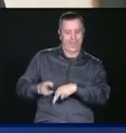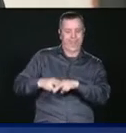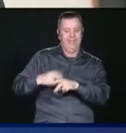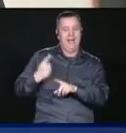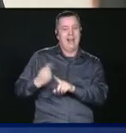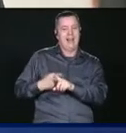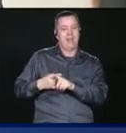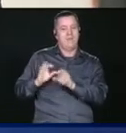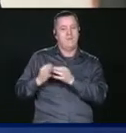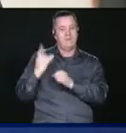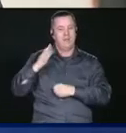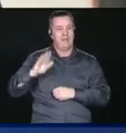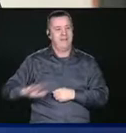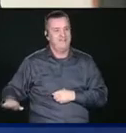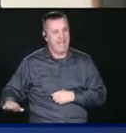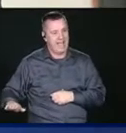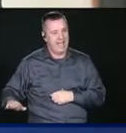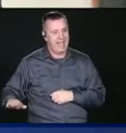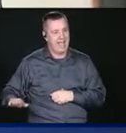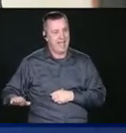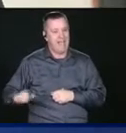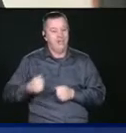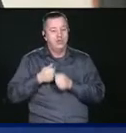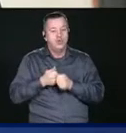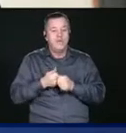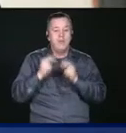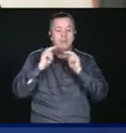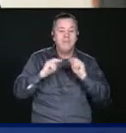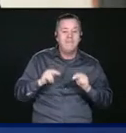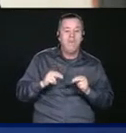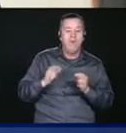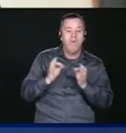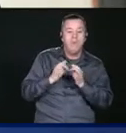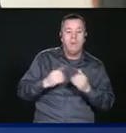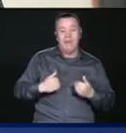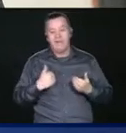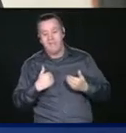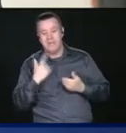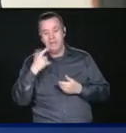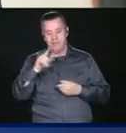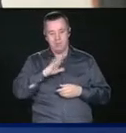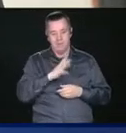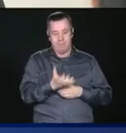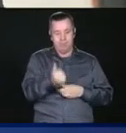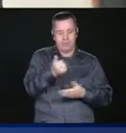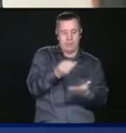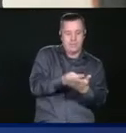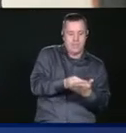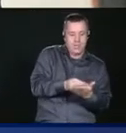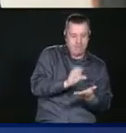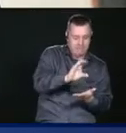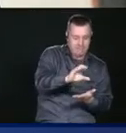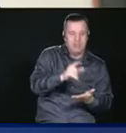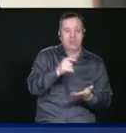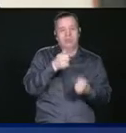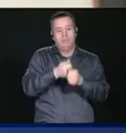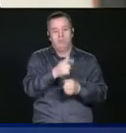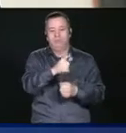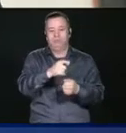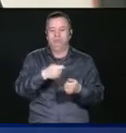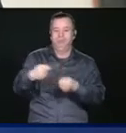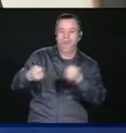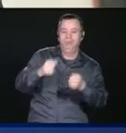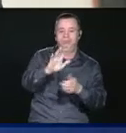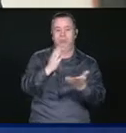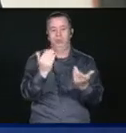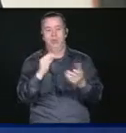l'allocation canadienne aux enfants en lignée avec le coût de la vie pour que vous ayez plus d'argent pour payer pour les besoins de votre famille. C'est